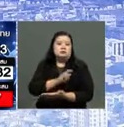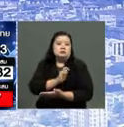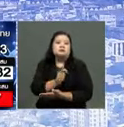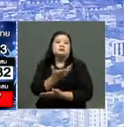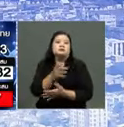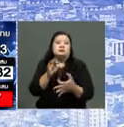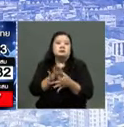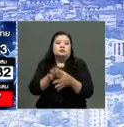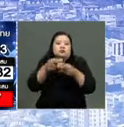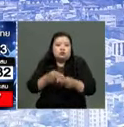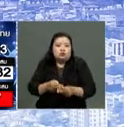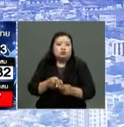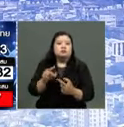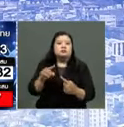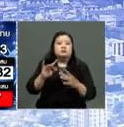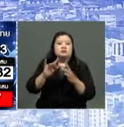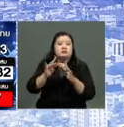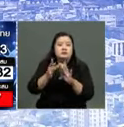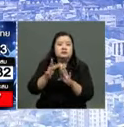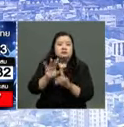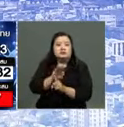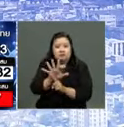เราคุยผ่านว่าแซ่บนะครับไม่มีการเก็บค่าบริการใดๆทั้งสิ้นแต่SMS